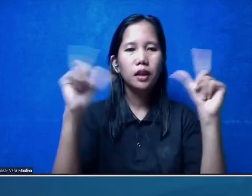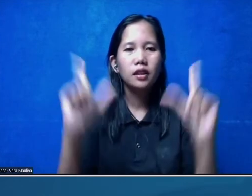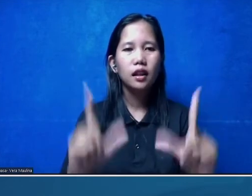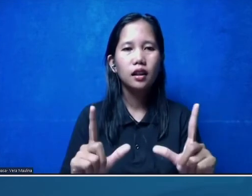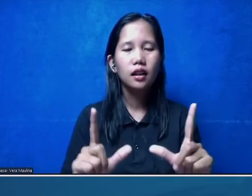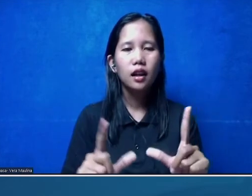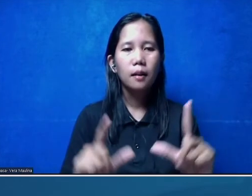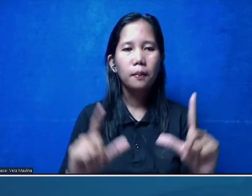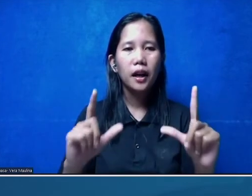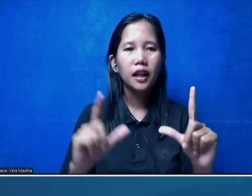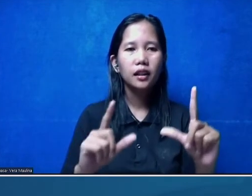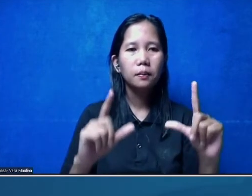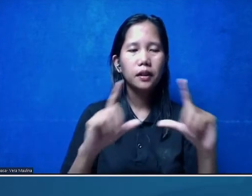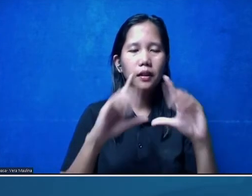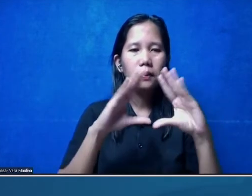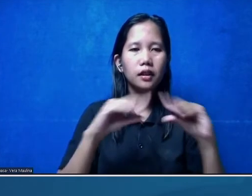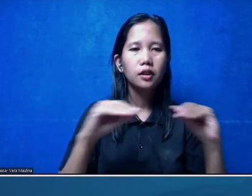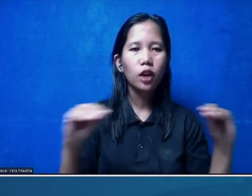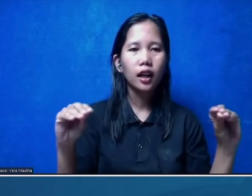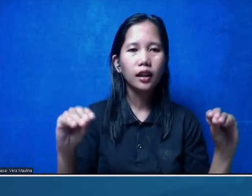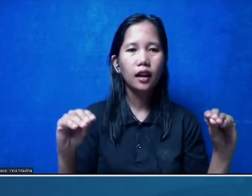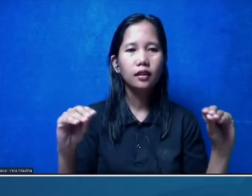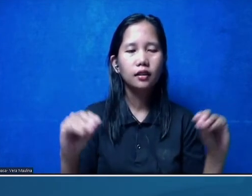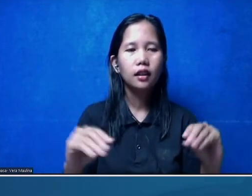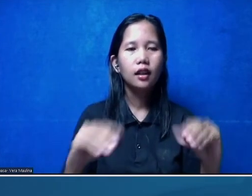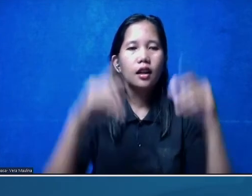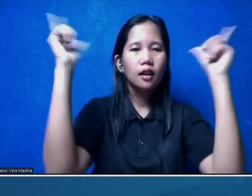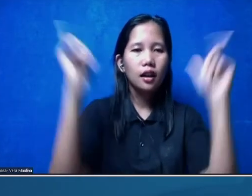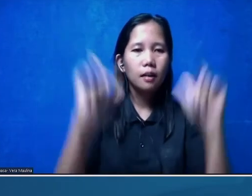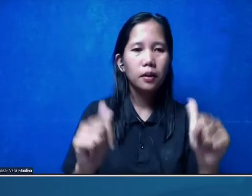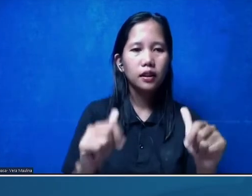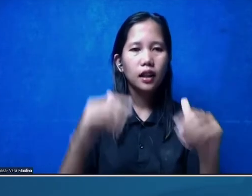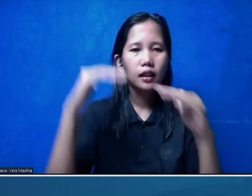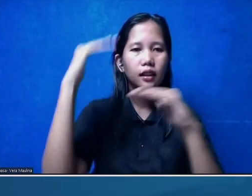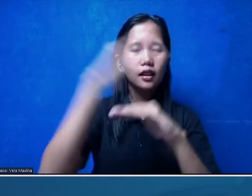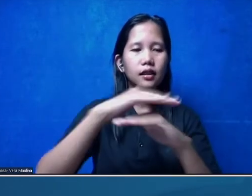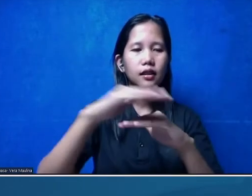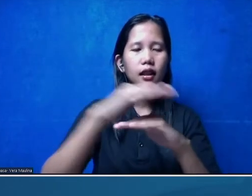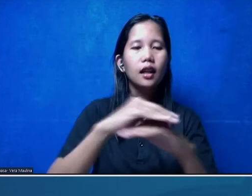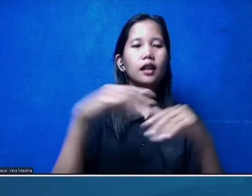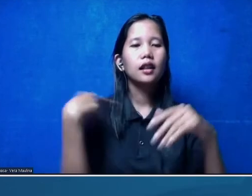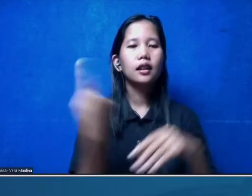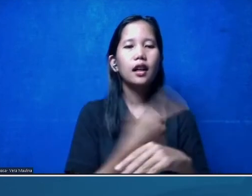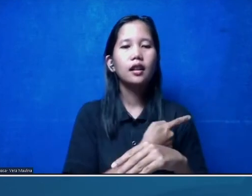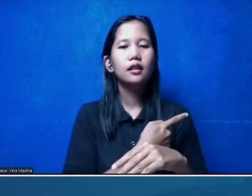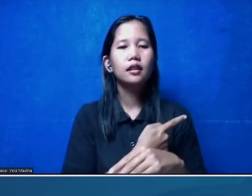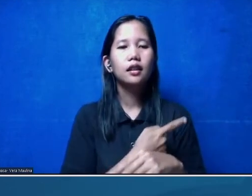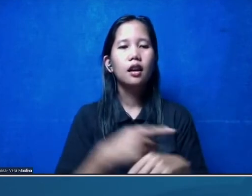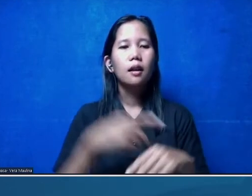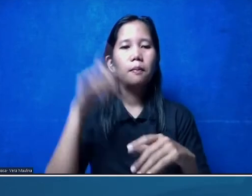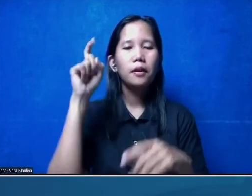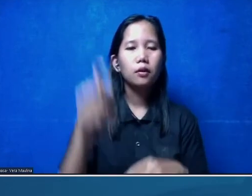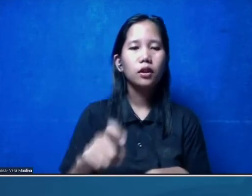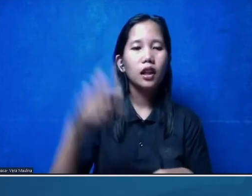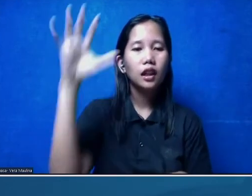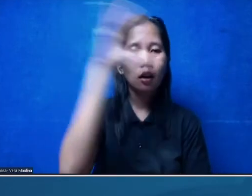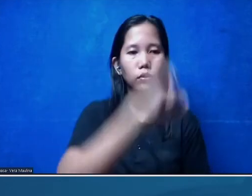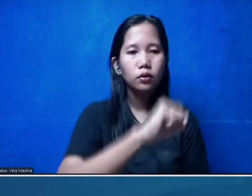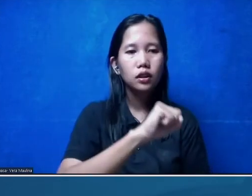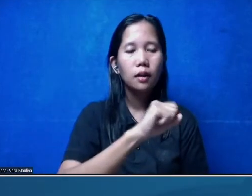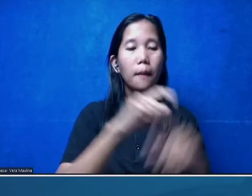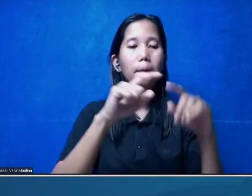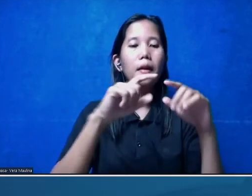penyebab penderitaan itu akan segera tidak ada dan Puncak daripada itu